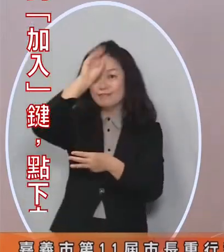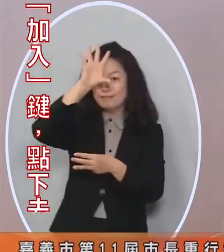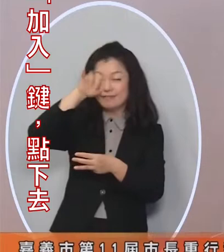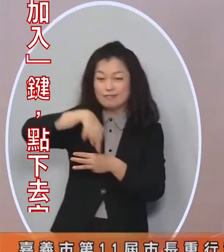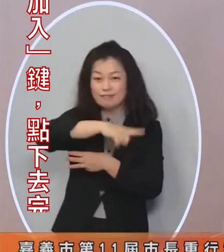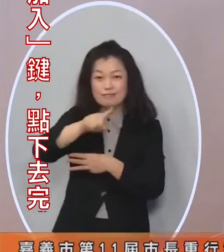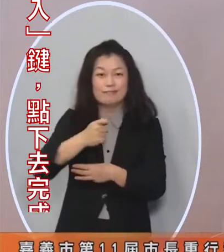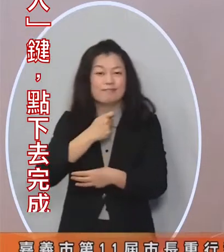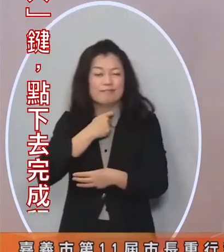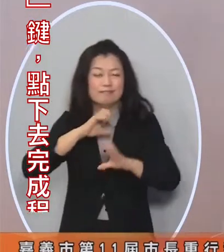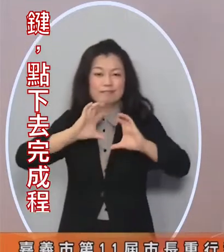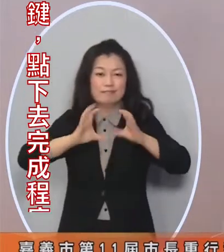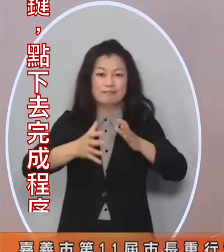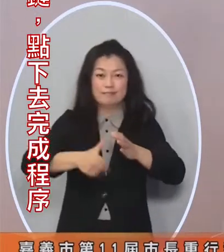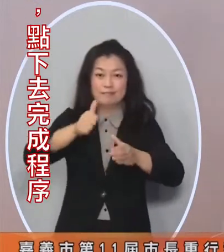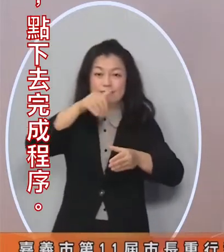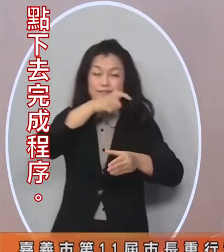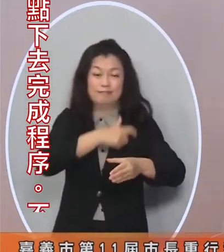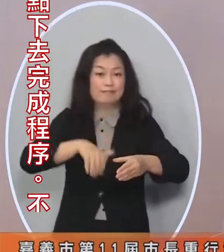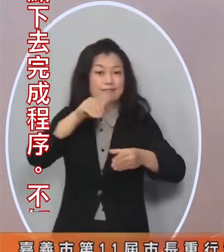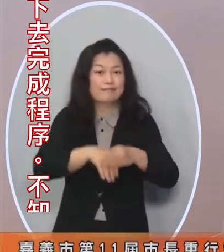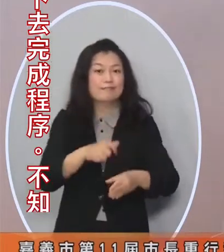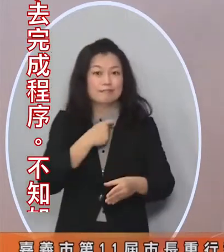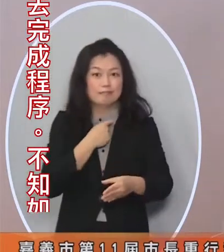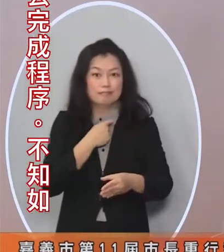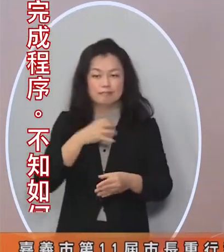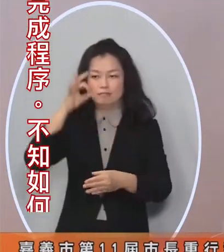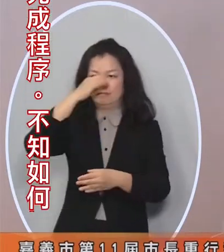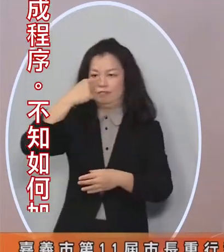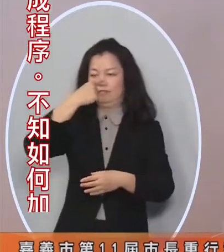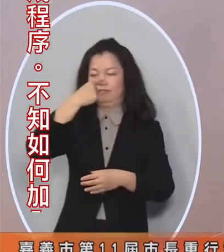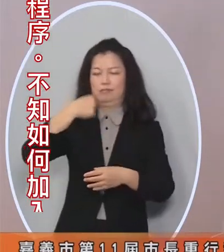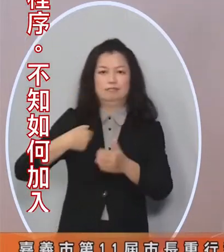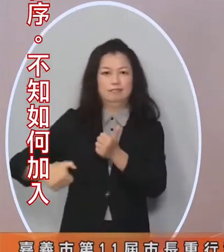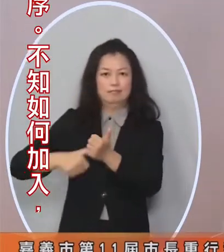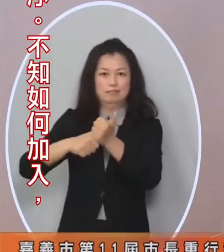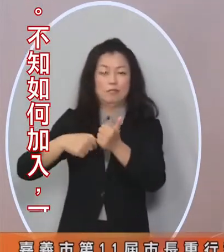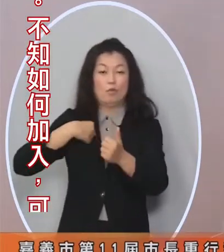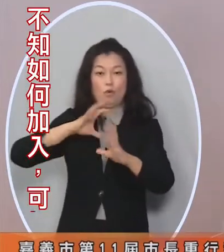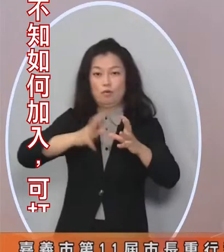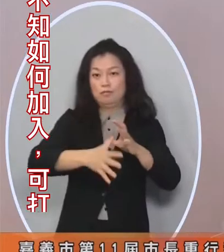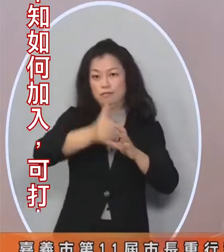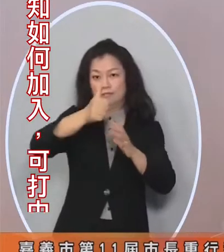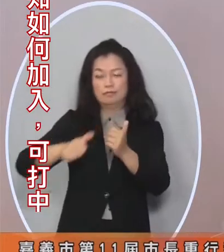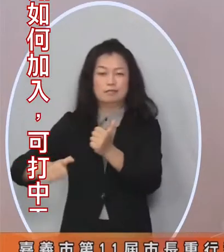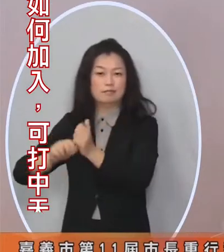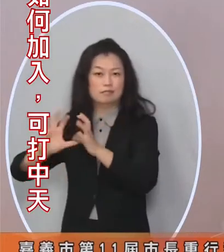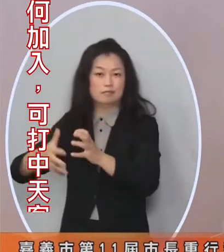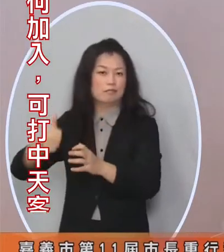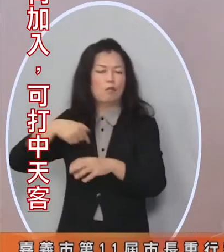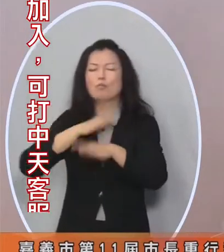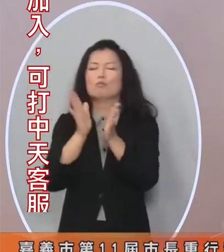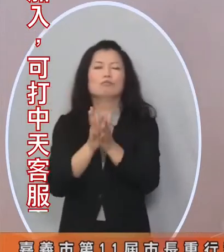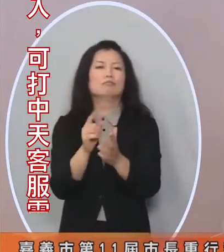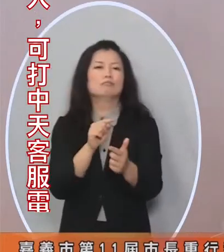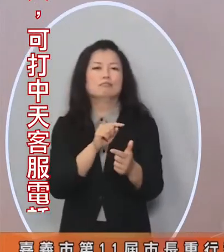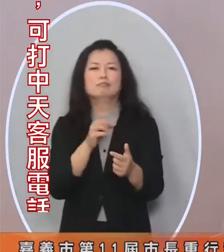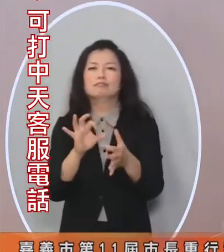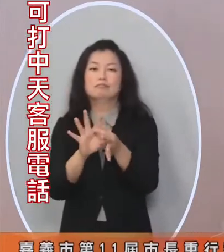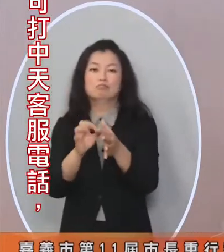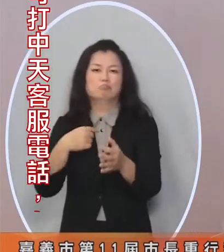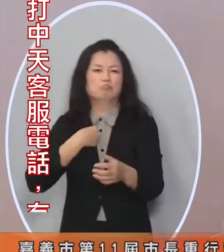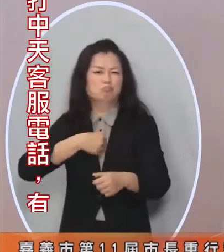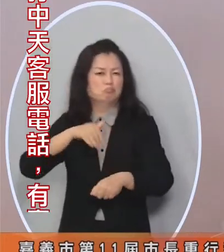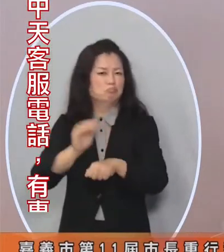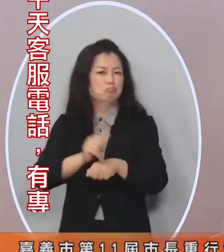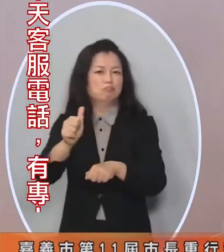要选总统，都来跟财神总统搭配啊。我当总统或是副总统都没有关系哈，我这个能力很强的哈，这个各方面都是